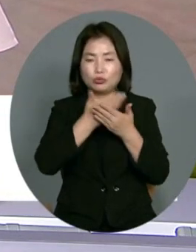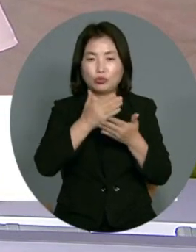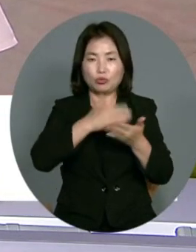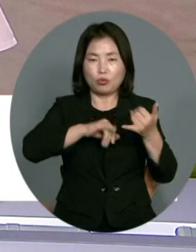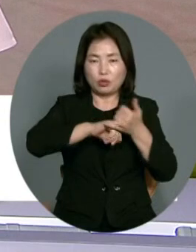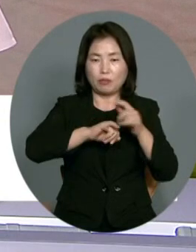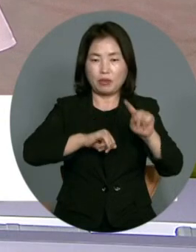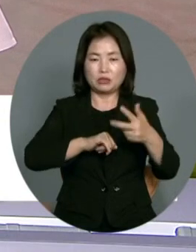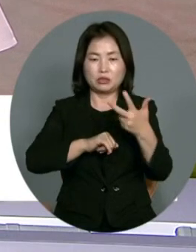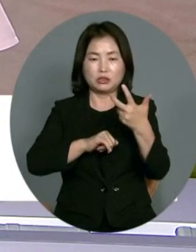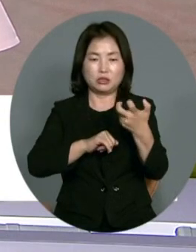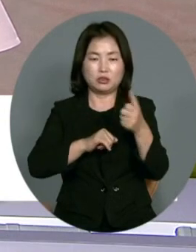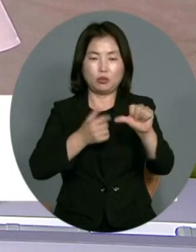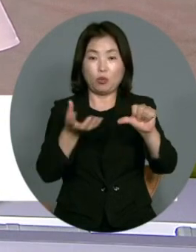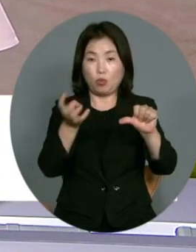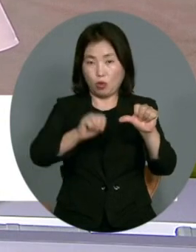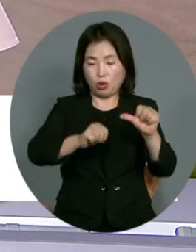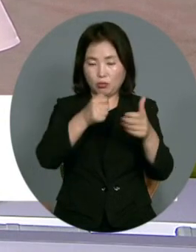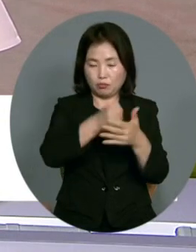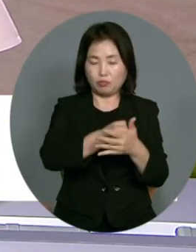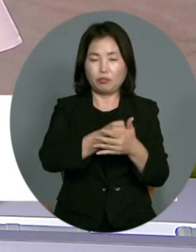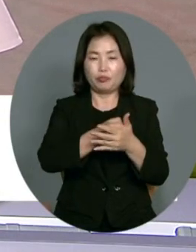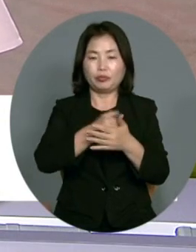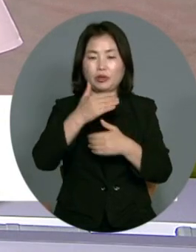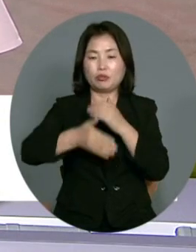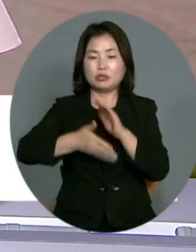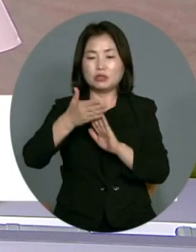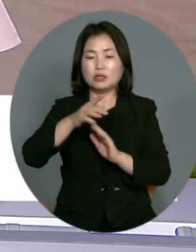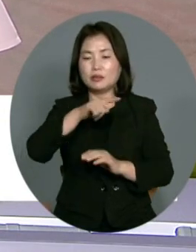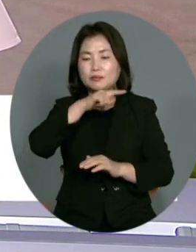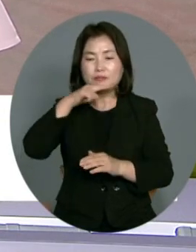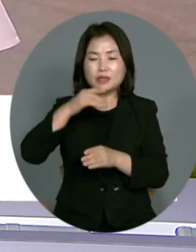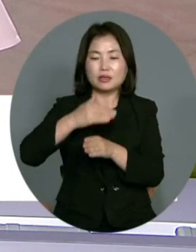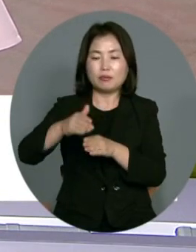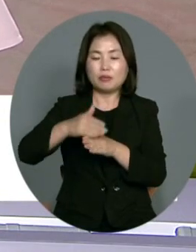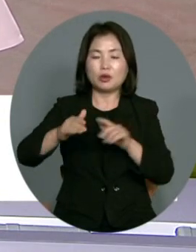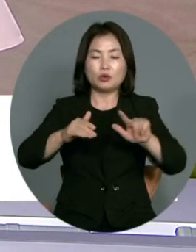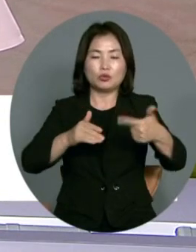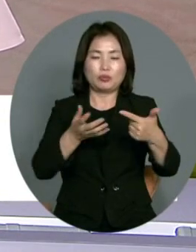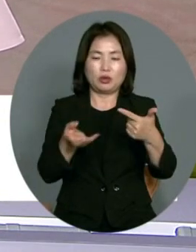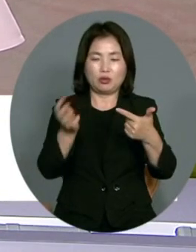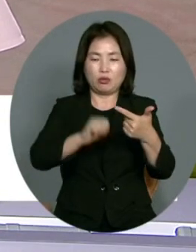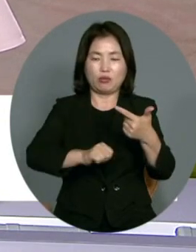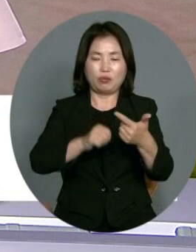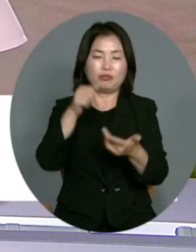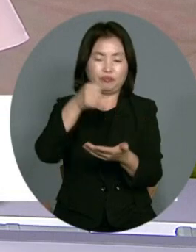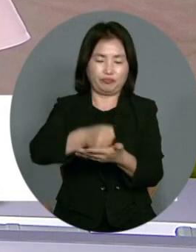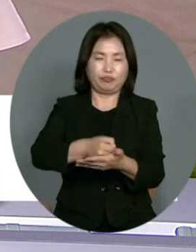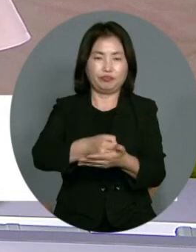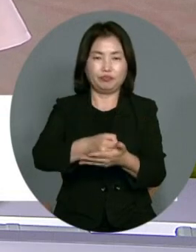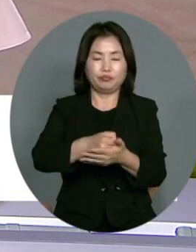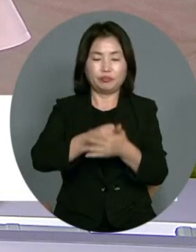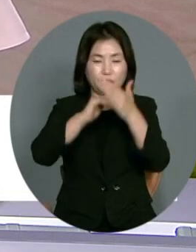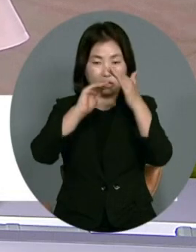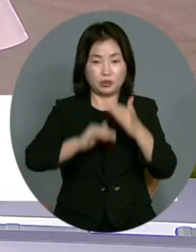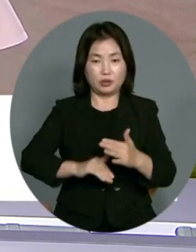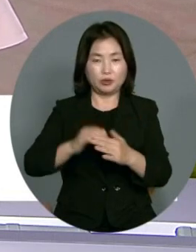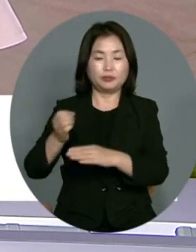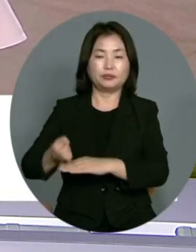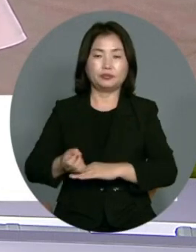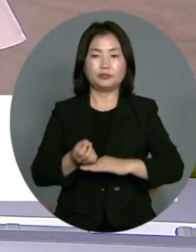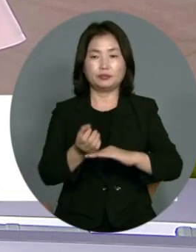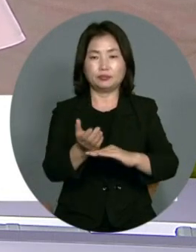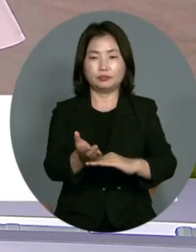사업에 175억 원을 쓰고 특히 대구시 빚을 갚는 데 600억 원을 편성했습니다. 자세한 내용